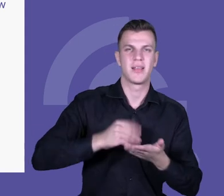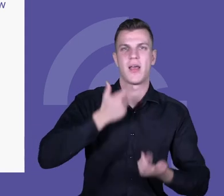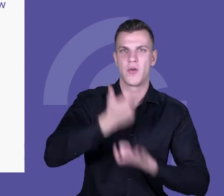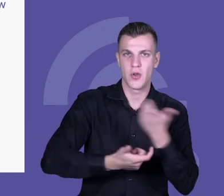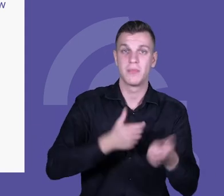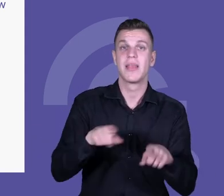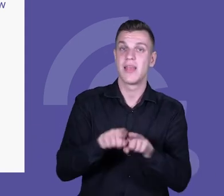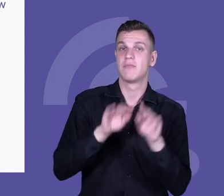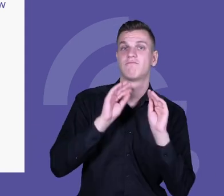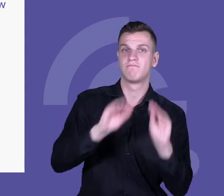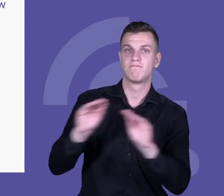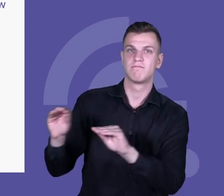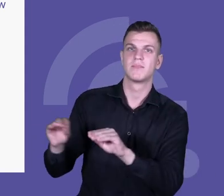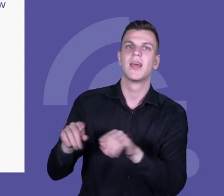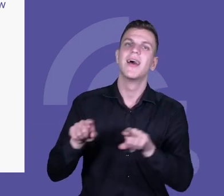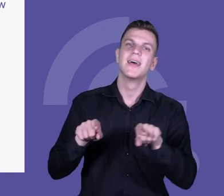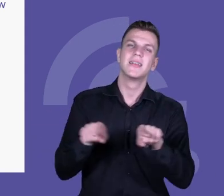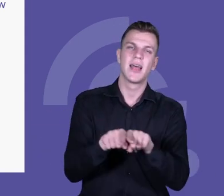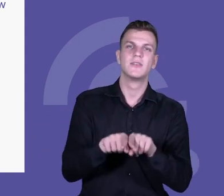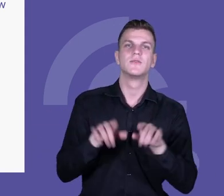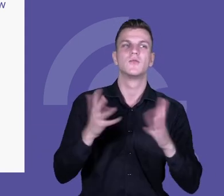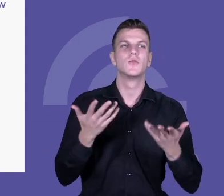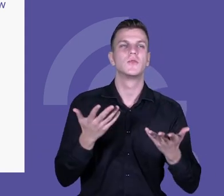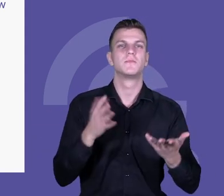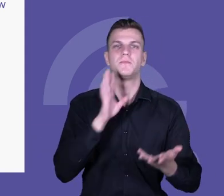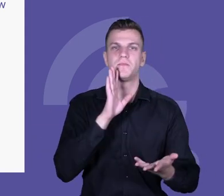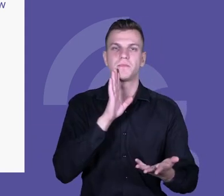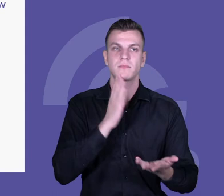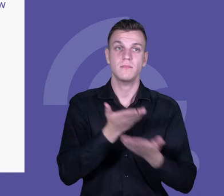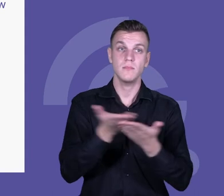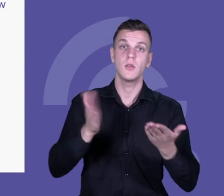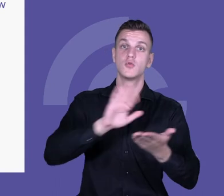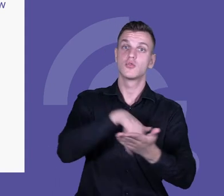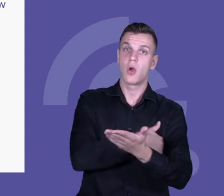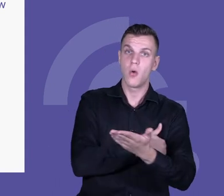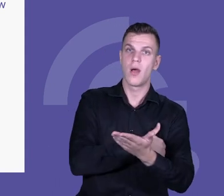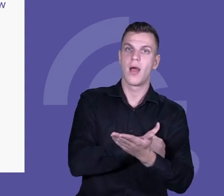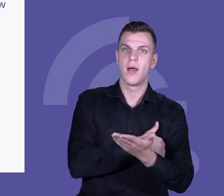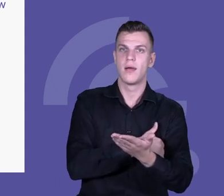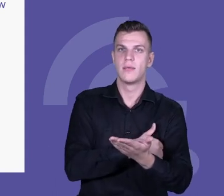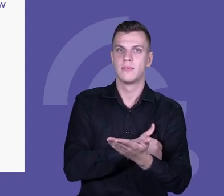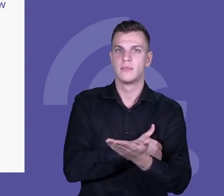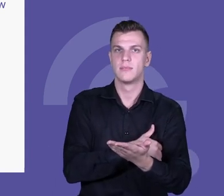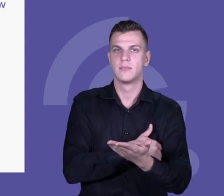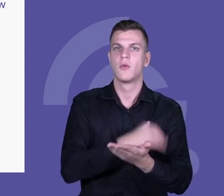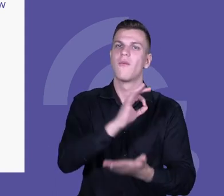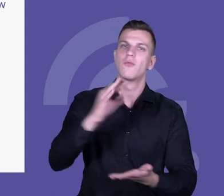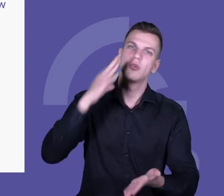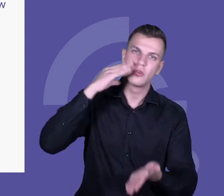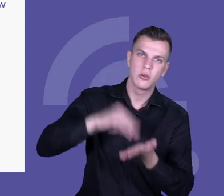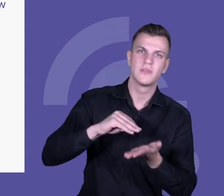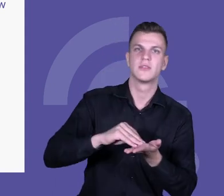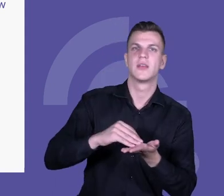naszym know-how i w ramach takiego doceniania tych szkół, które dzielą się naszym swoim wypracowanym